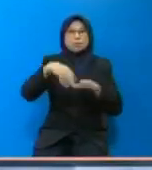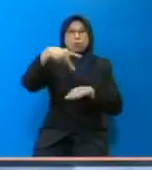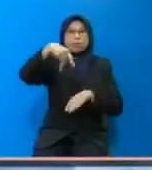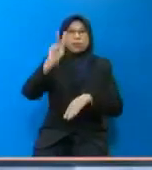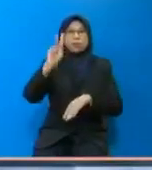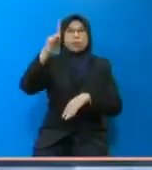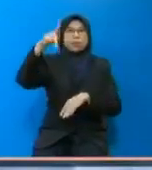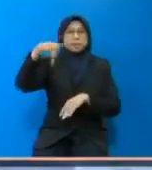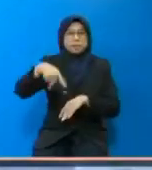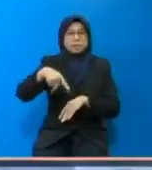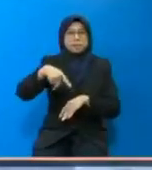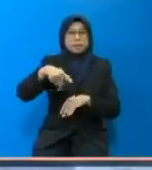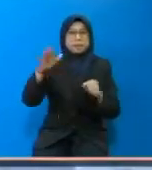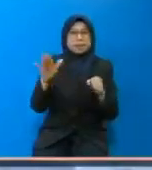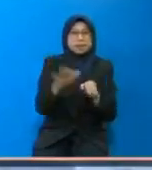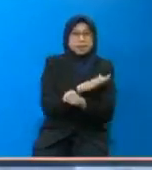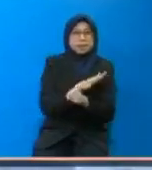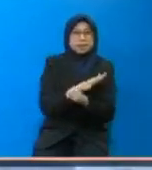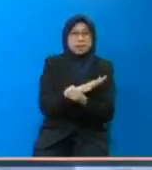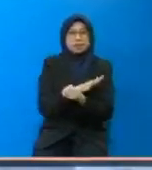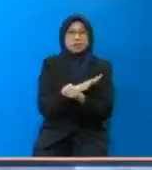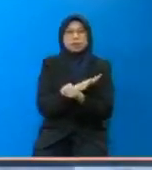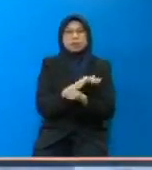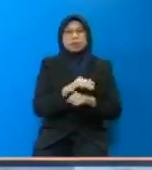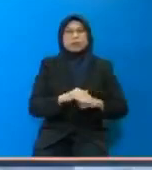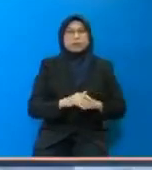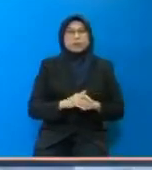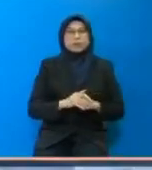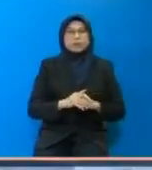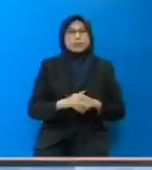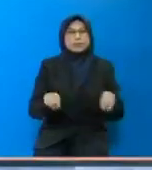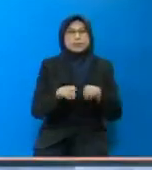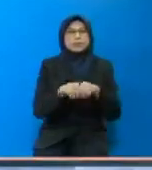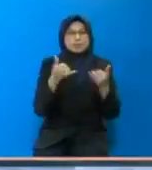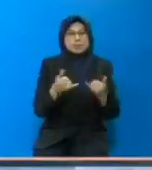ke atas negeri atau wilayah seperti mana yang dilaksanakan sekarang ini.